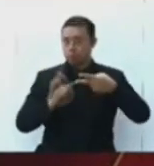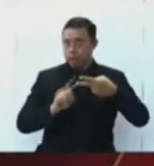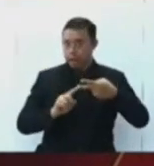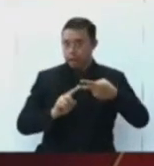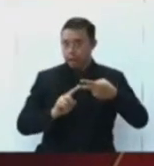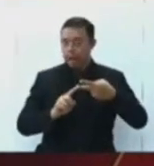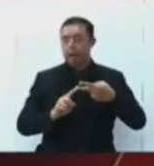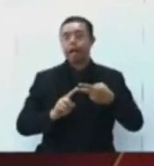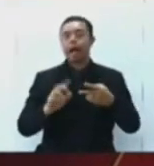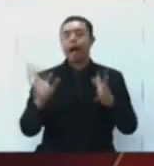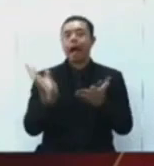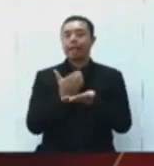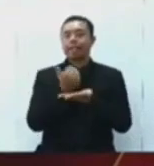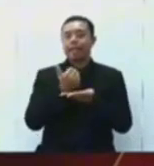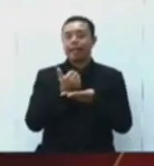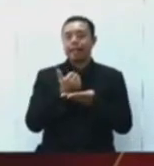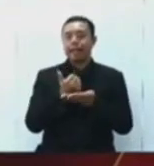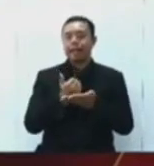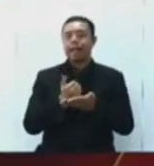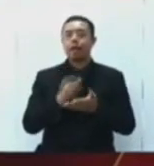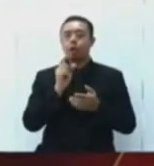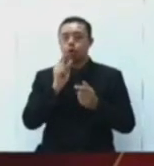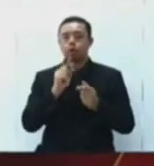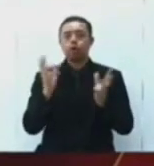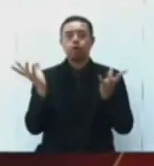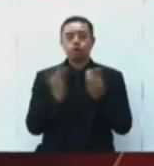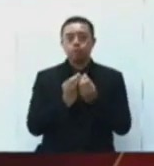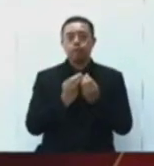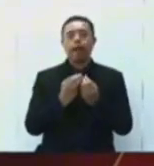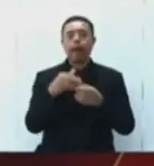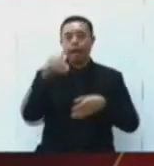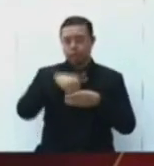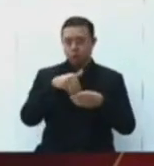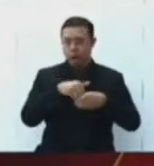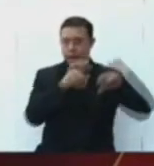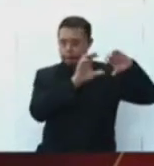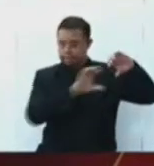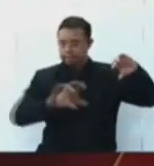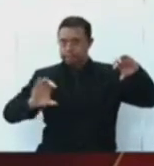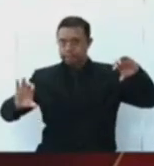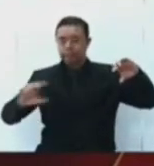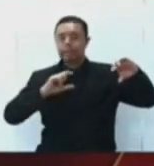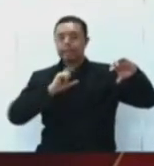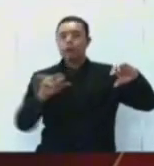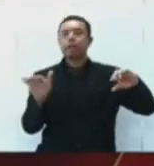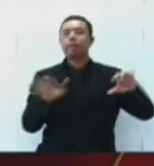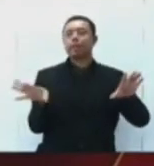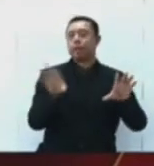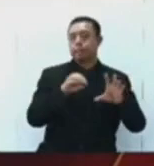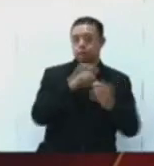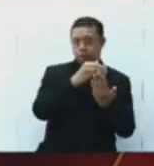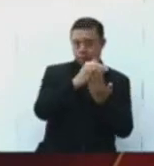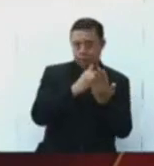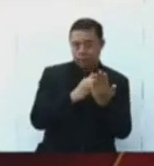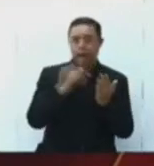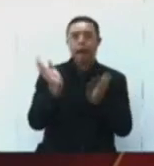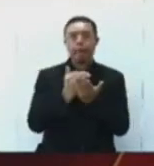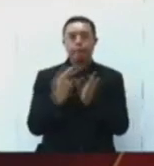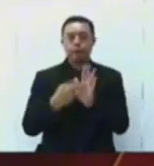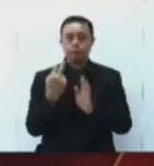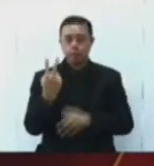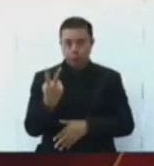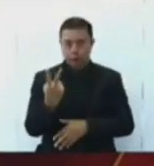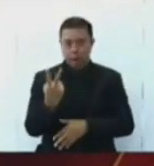dua rincian pemenuhan sebaran suara sah Pasangan calon sebagaimana tercantum dalam lampiran